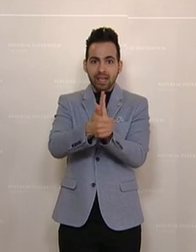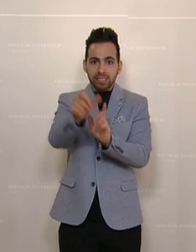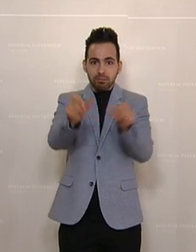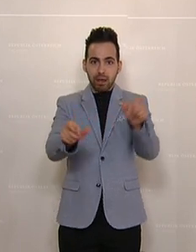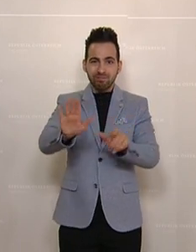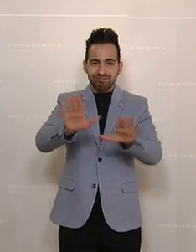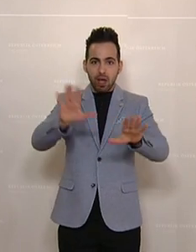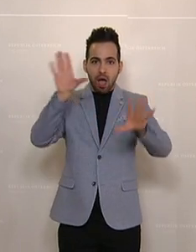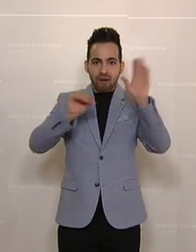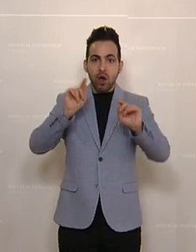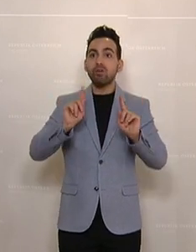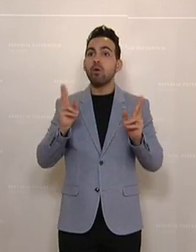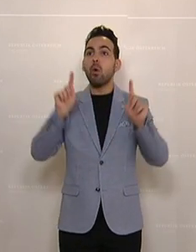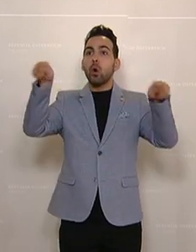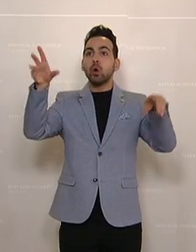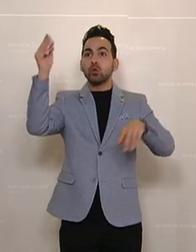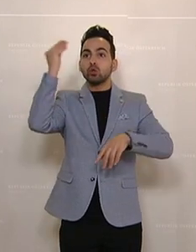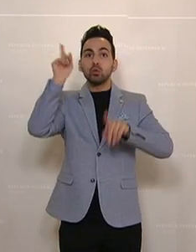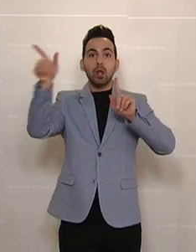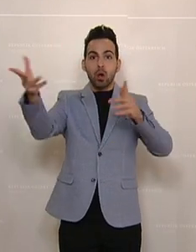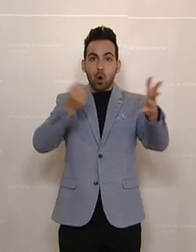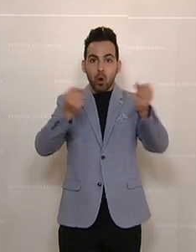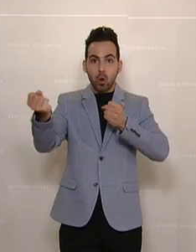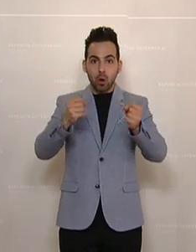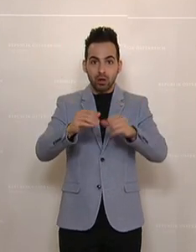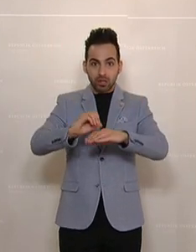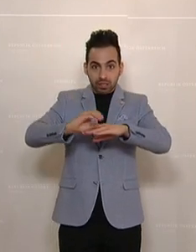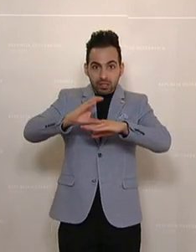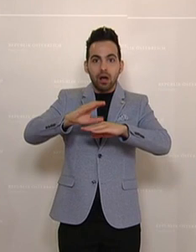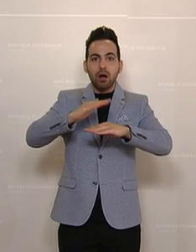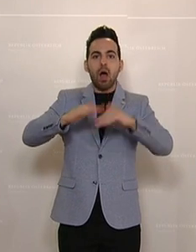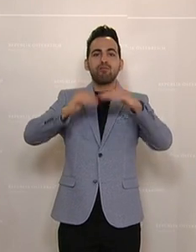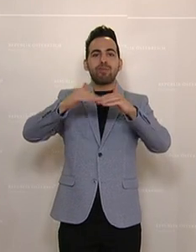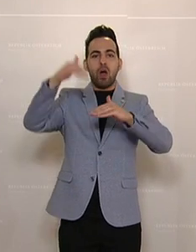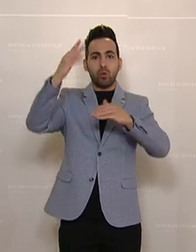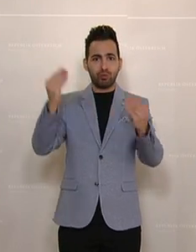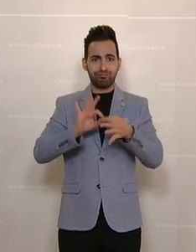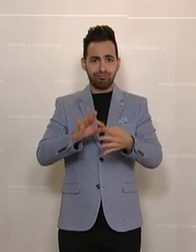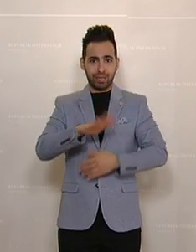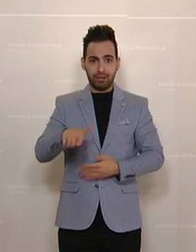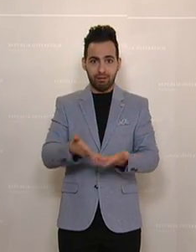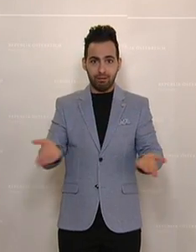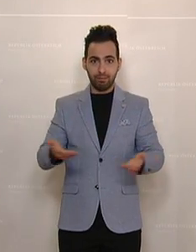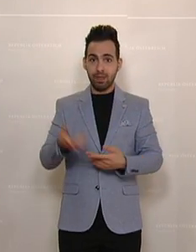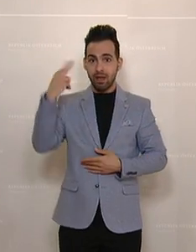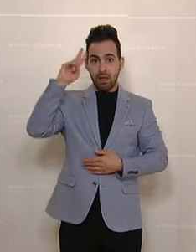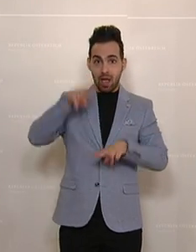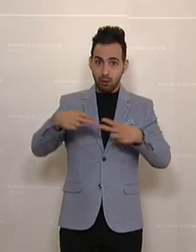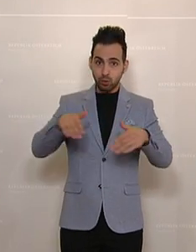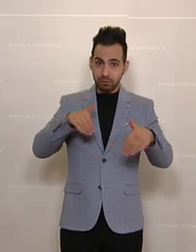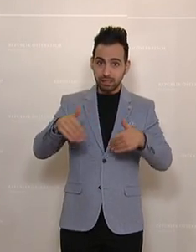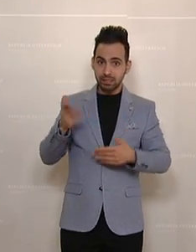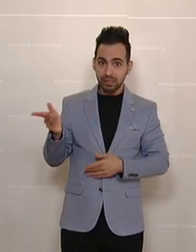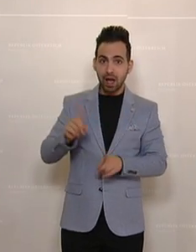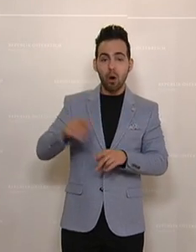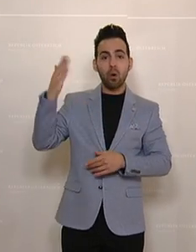und Experten in den Schulen passieren. Denn es geht ja um unsere Kinder. Und Bundesminister außer Dienst Hans Tuppi